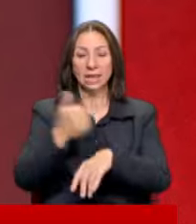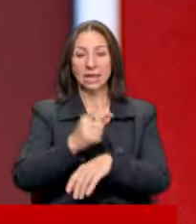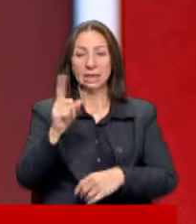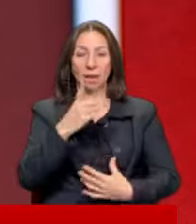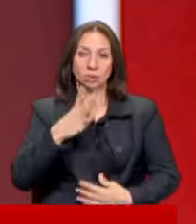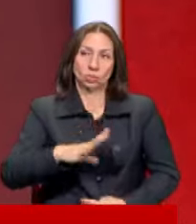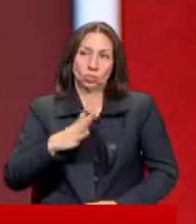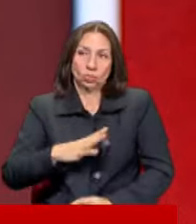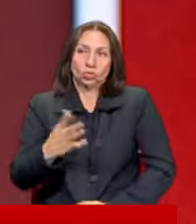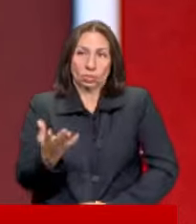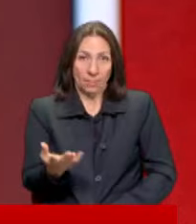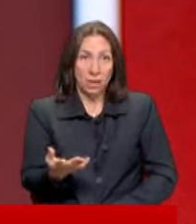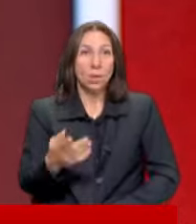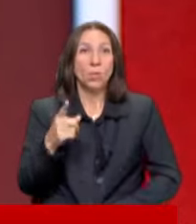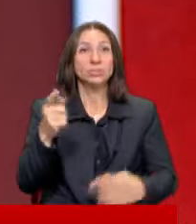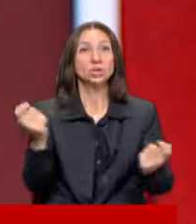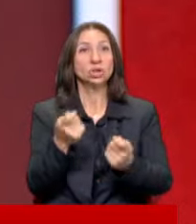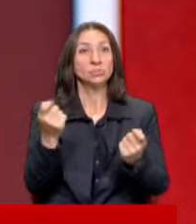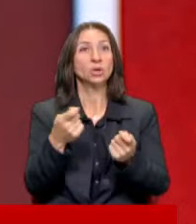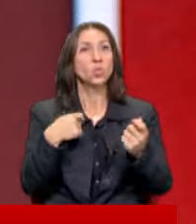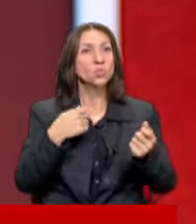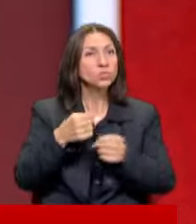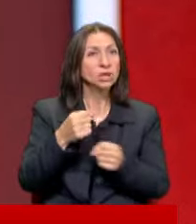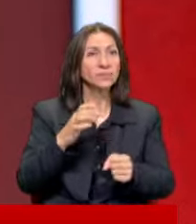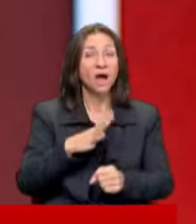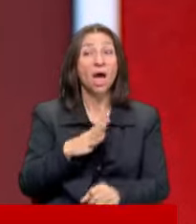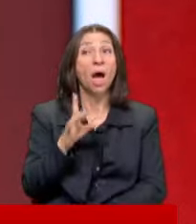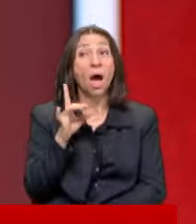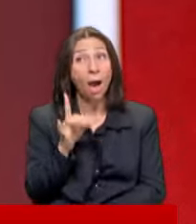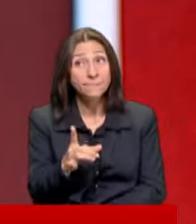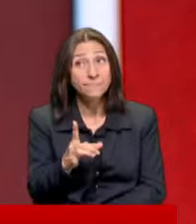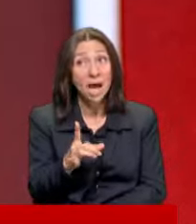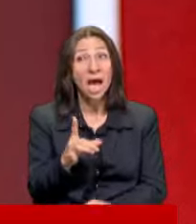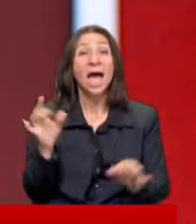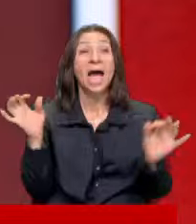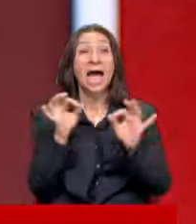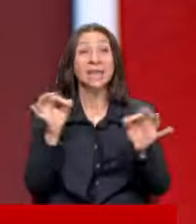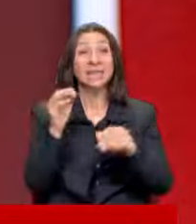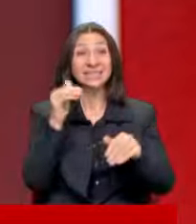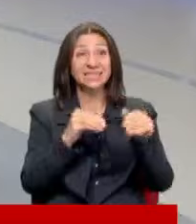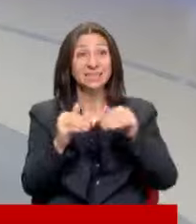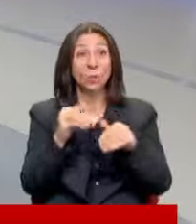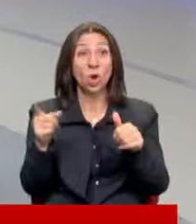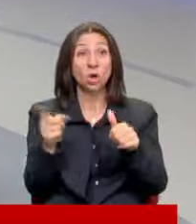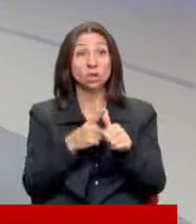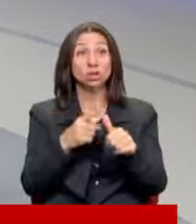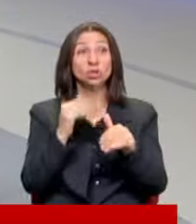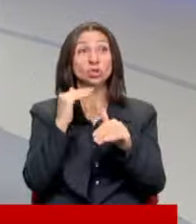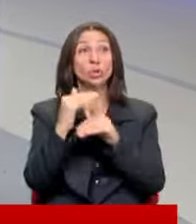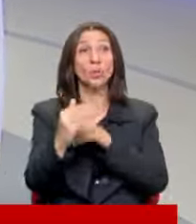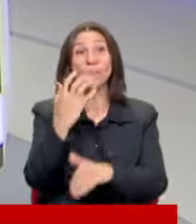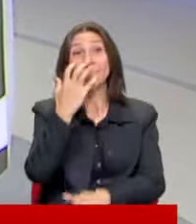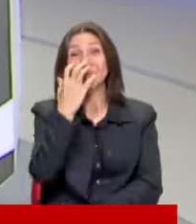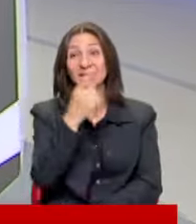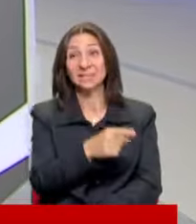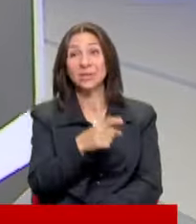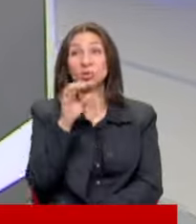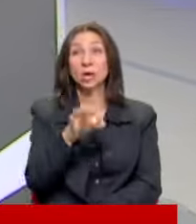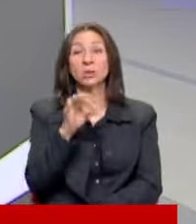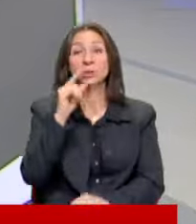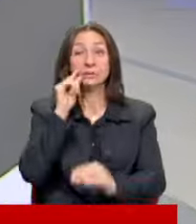talebimiz var böyle bir çalışmamız çabamız var ama erken seçim Öncelikle toplumun beklentisi şu